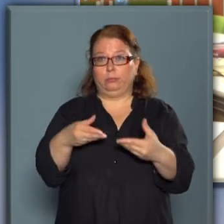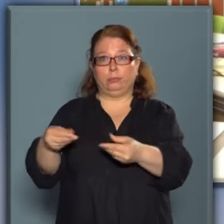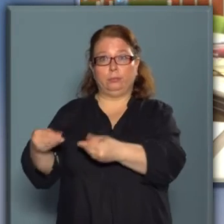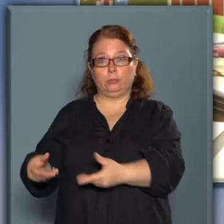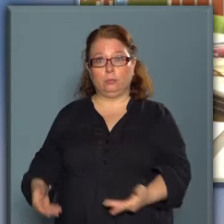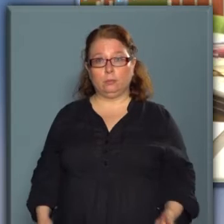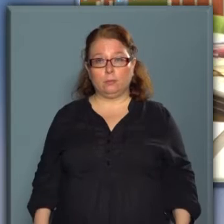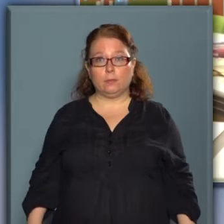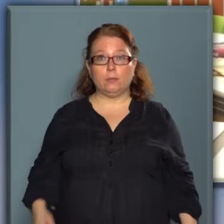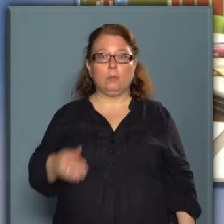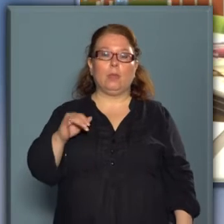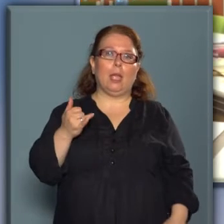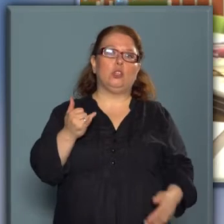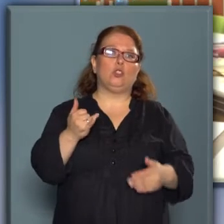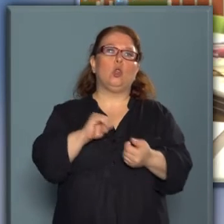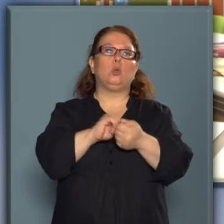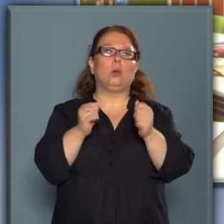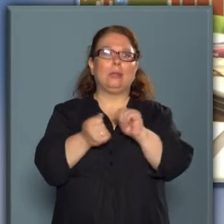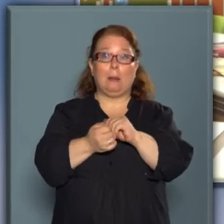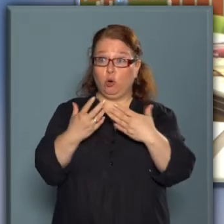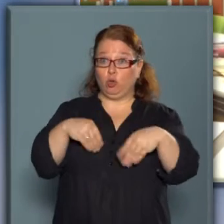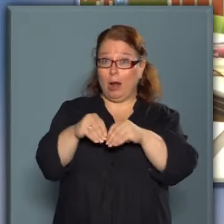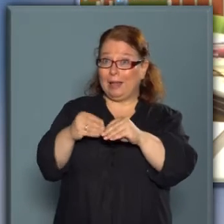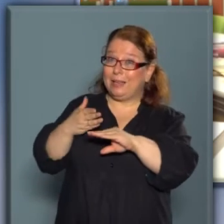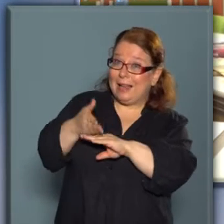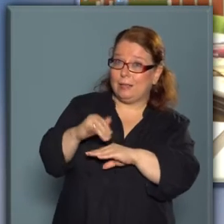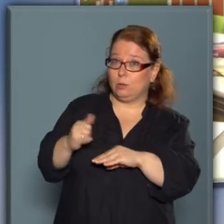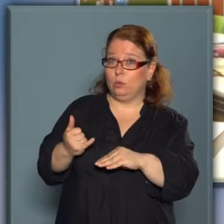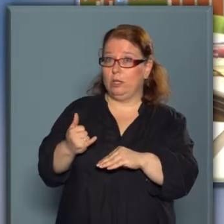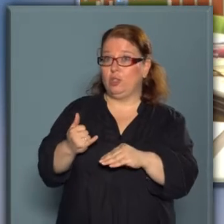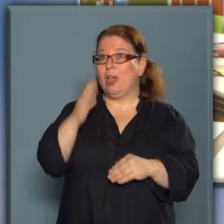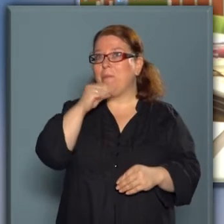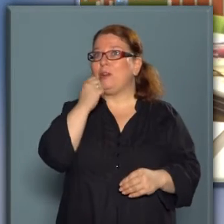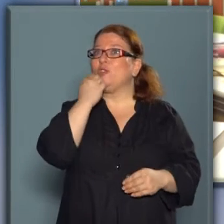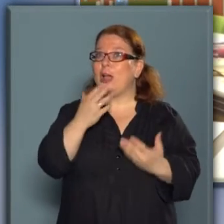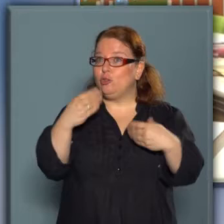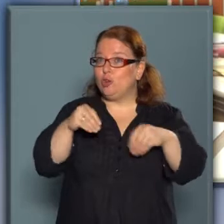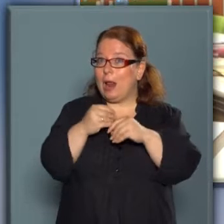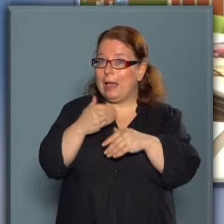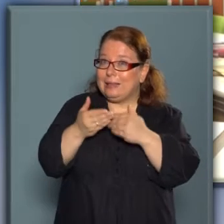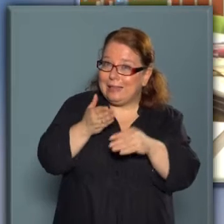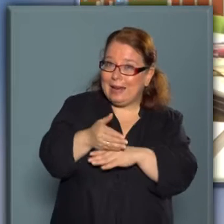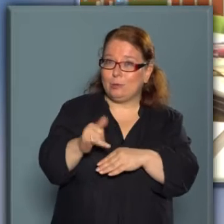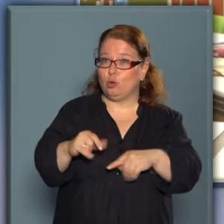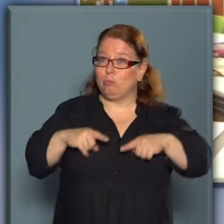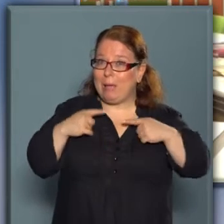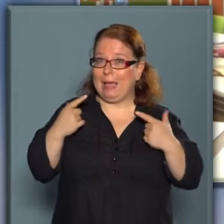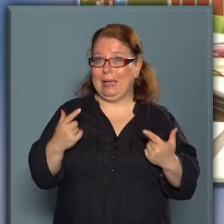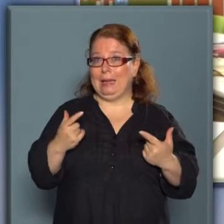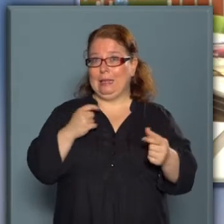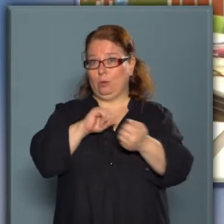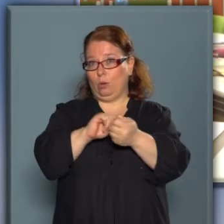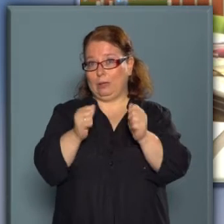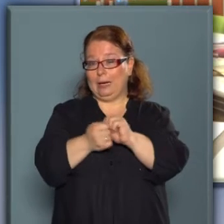elolvastam. Meg hát eleve a történelem, a családon keresztül is. Tehát az ember a családon keresztül is megéri a